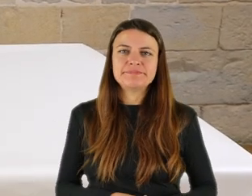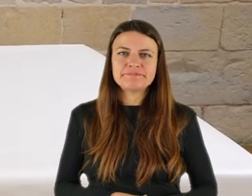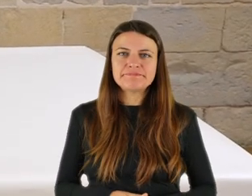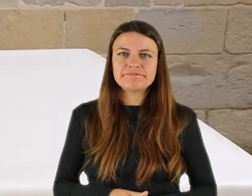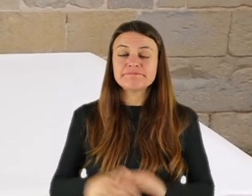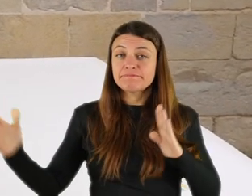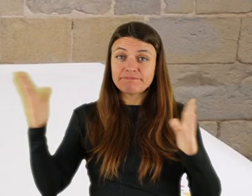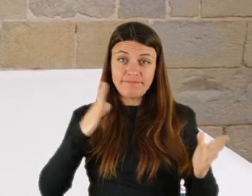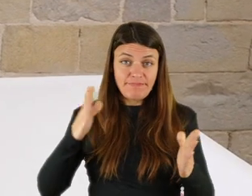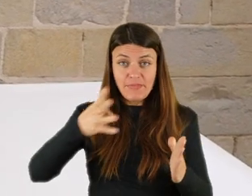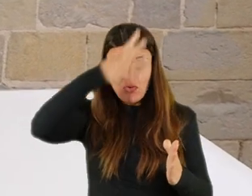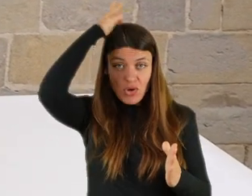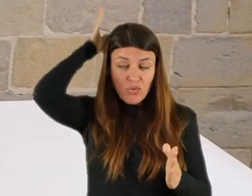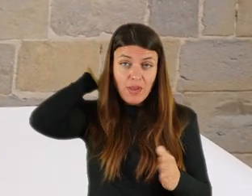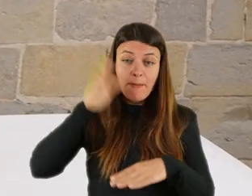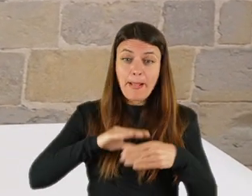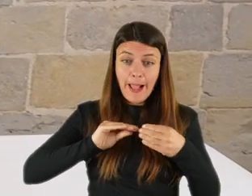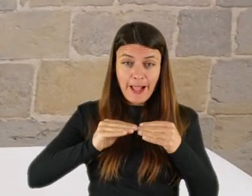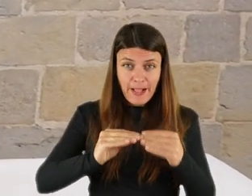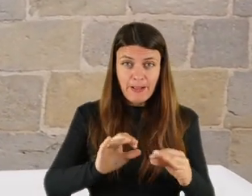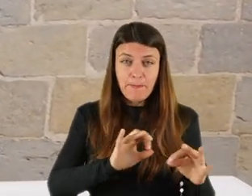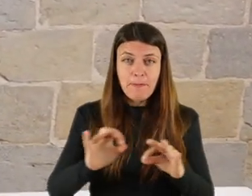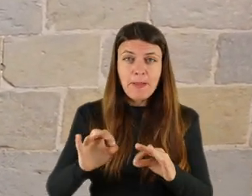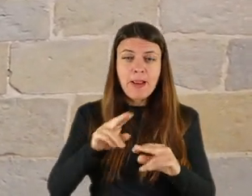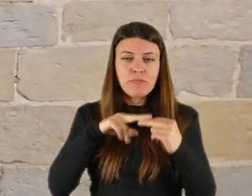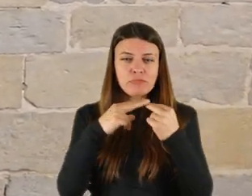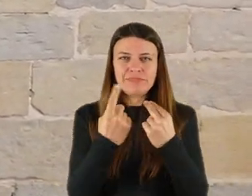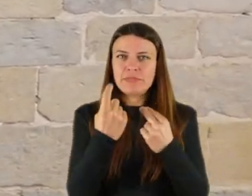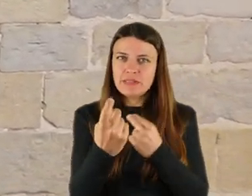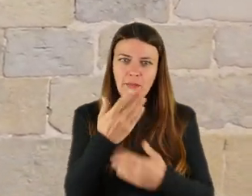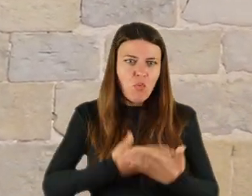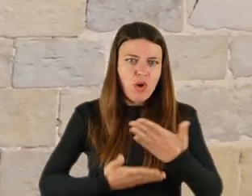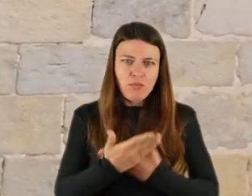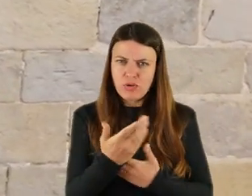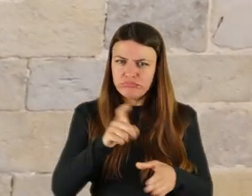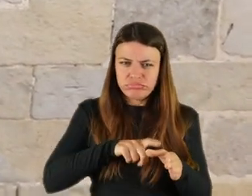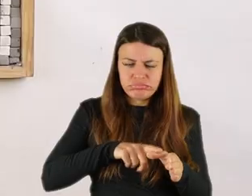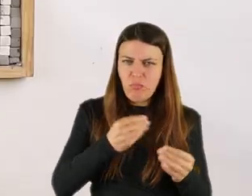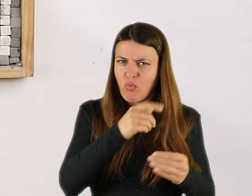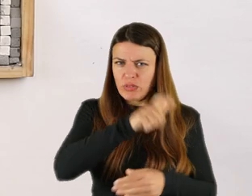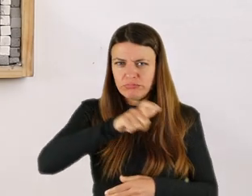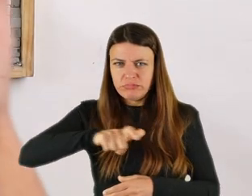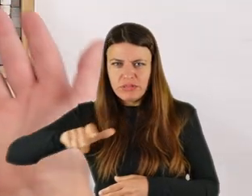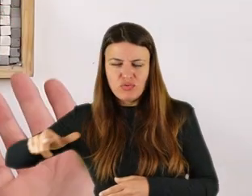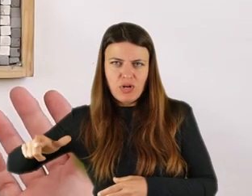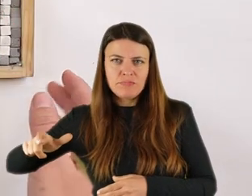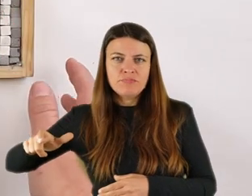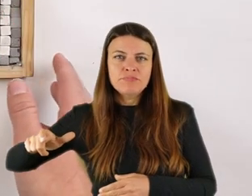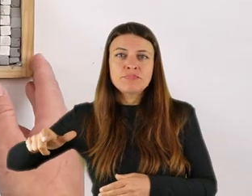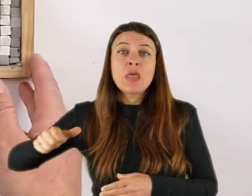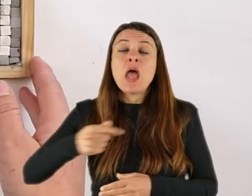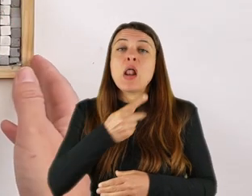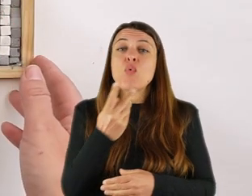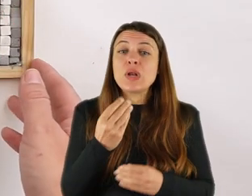En època romana, per realitzar un mosaic es necessitava la col·laboració de moltes persones. Moltes d'elles feien diferents feines